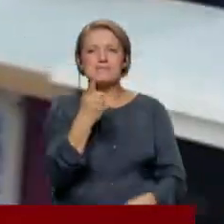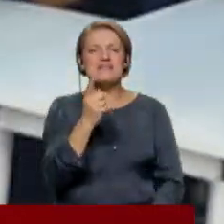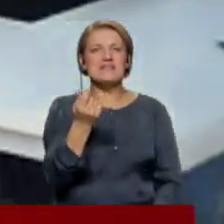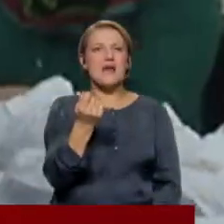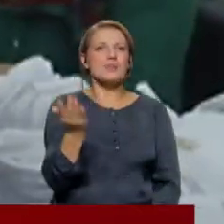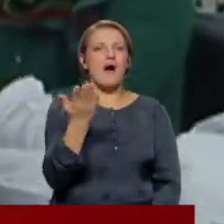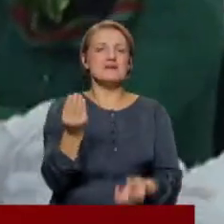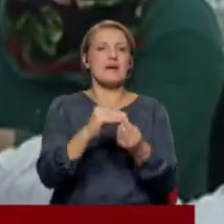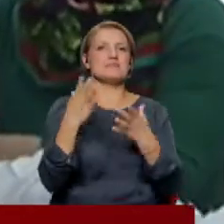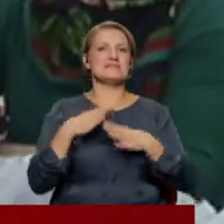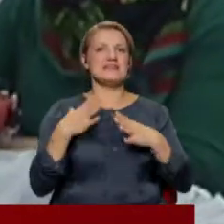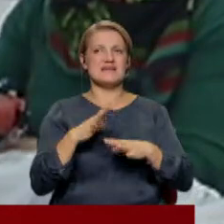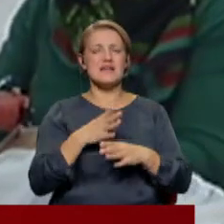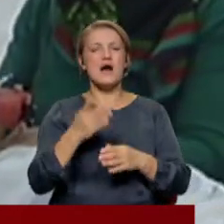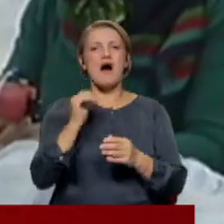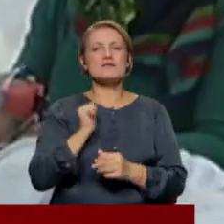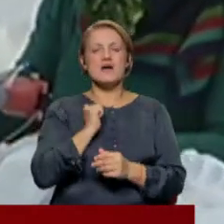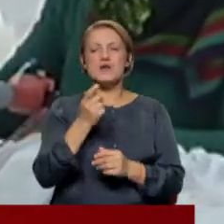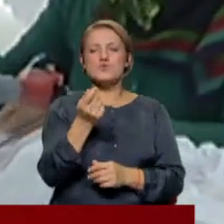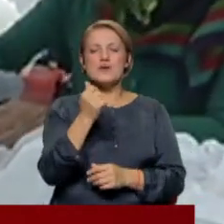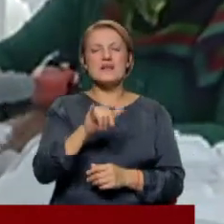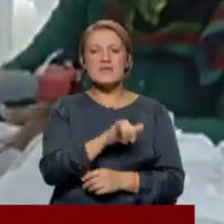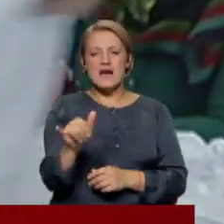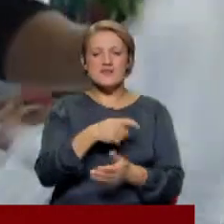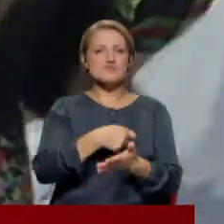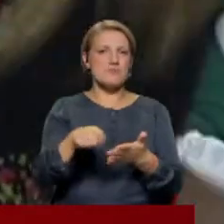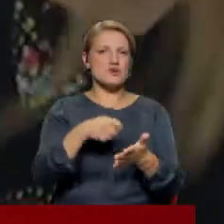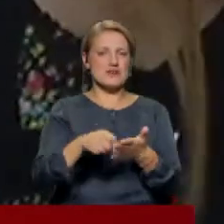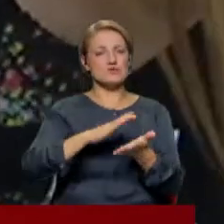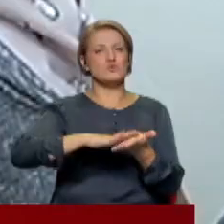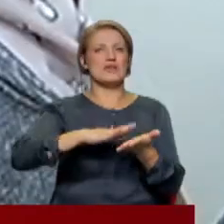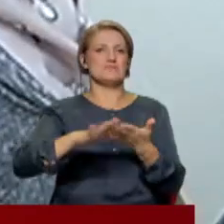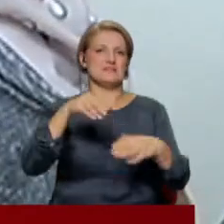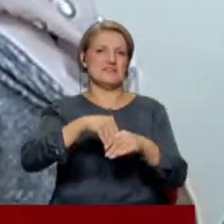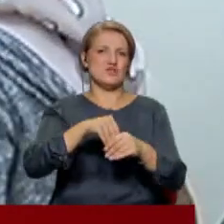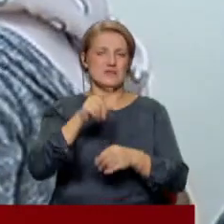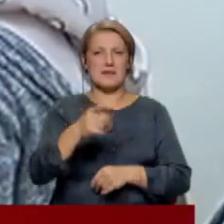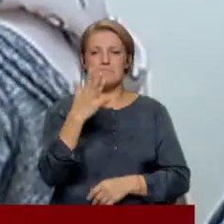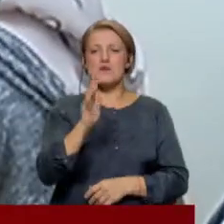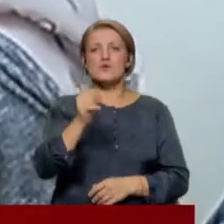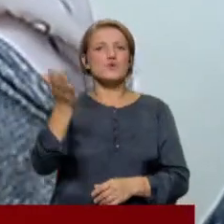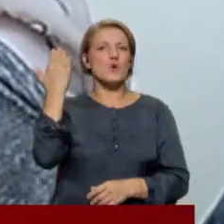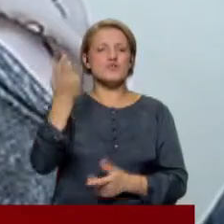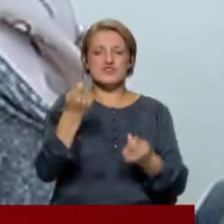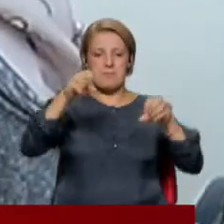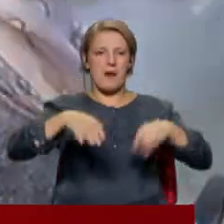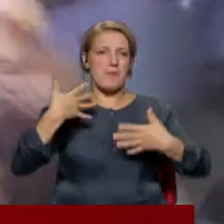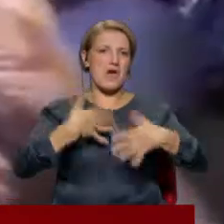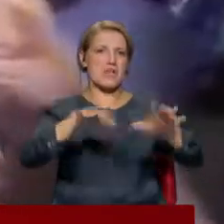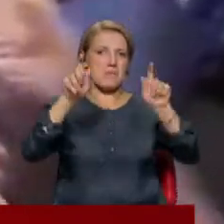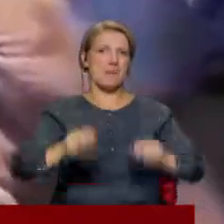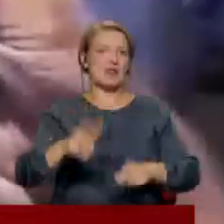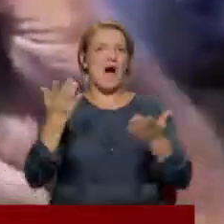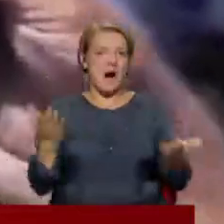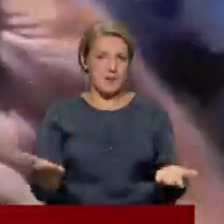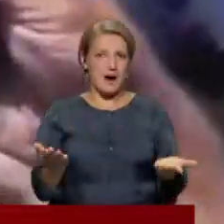daha artış istedi. Giderek asgari ücrete yaklaşan maaşlarının düzeltilmesi için. 5 gün önce iş bırakma eylemi